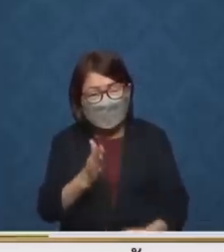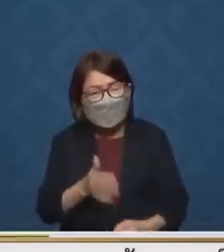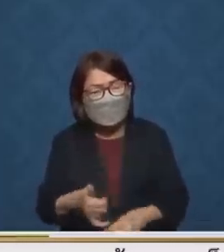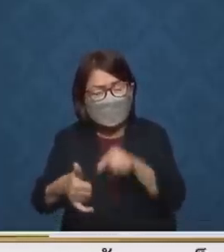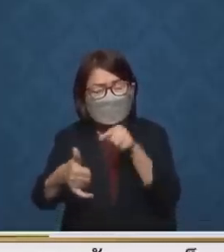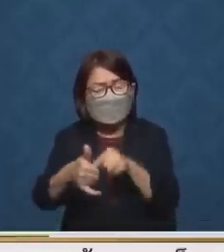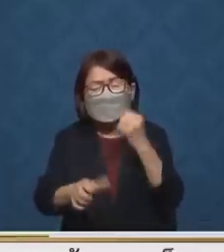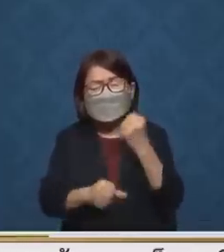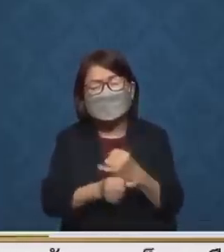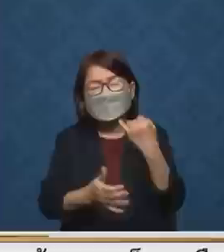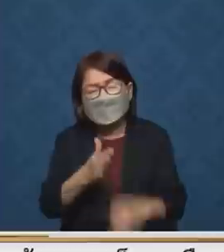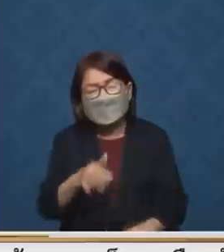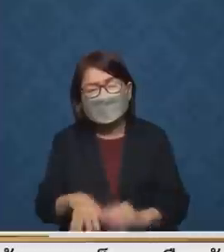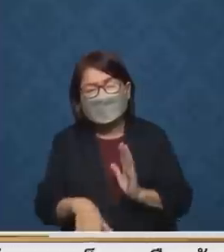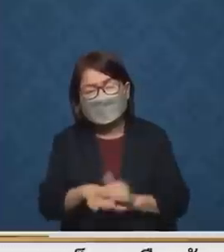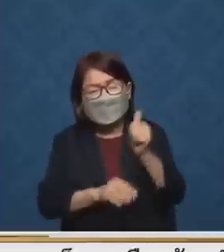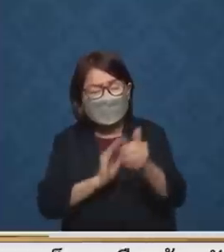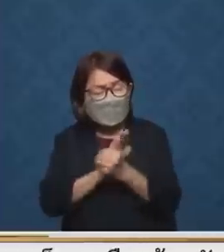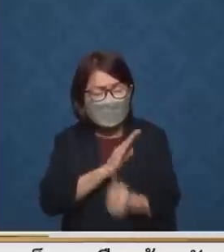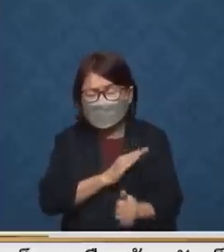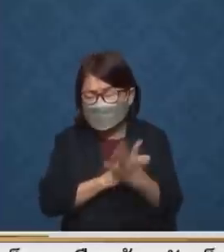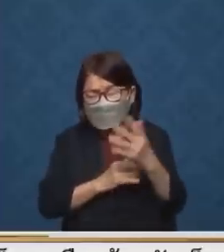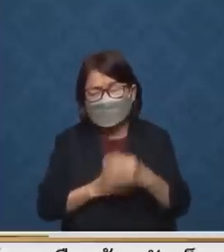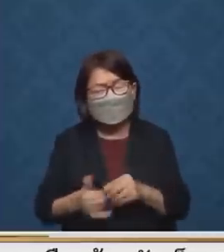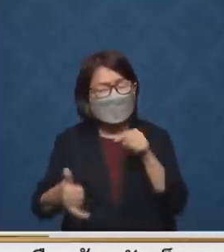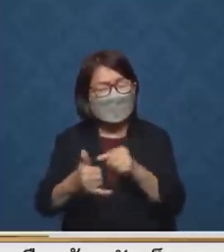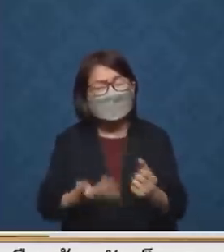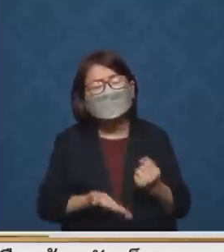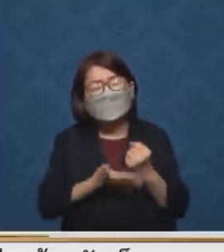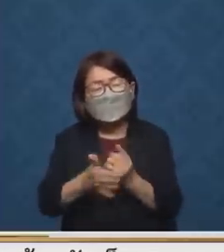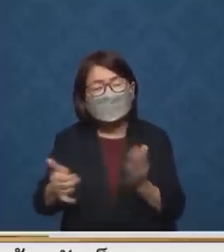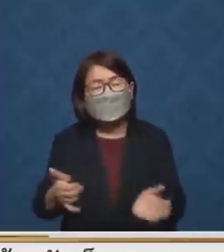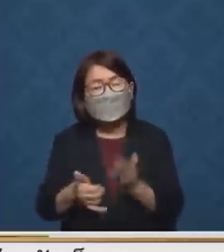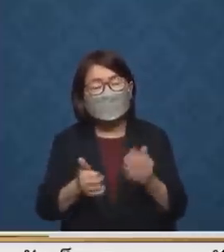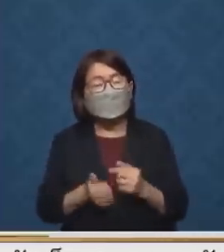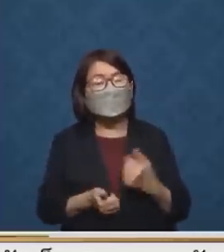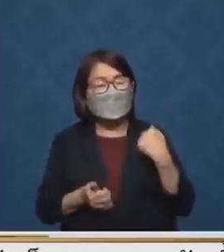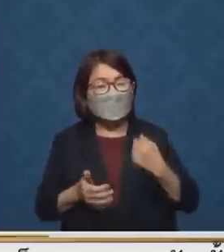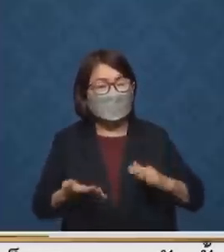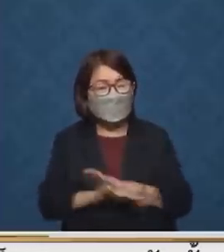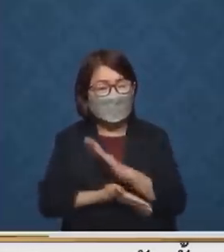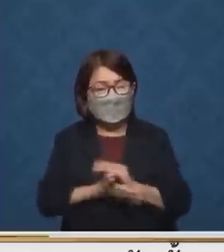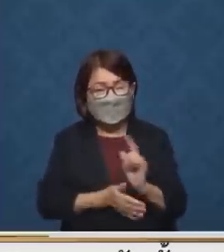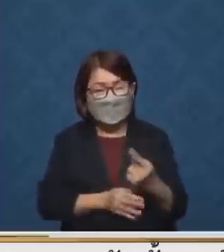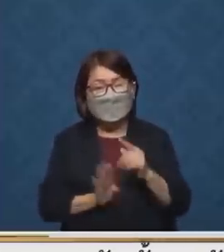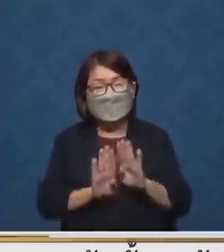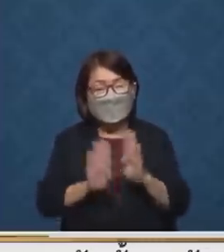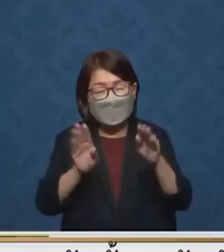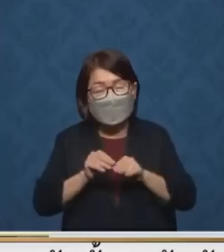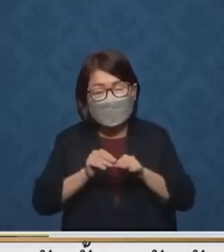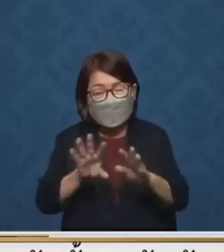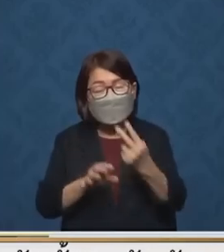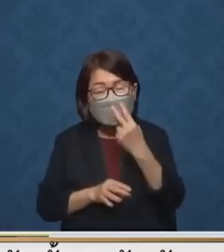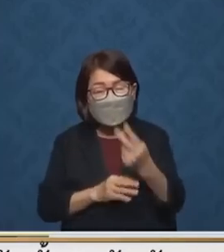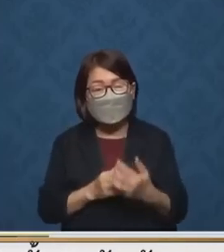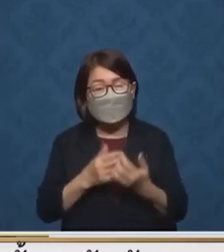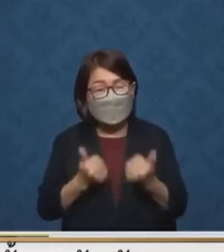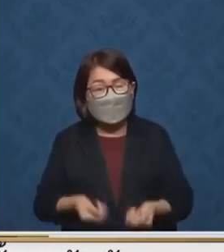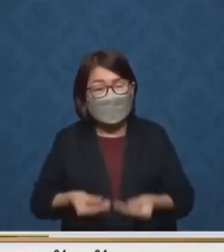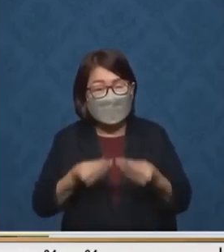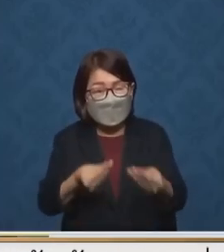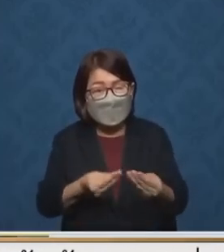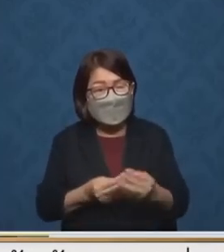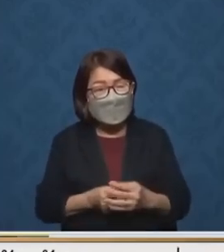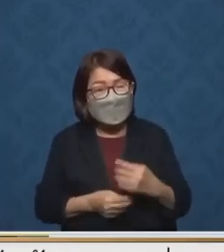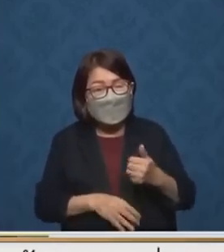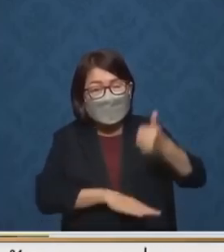วทาประทานครัผมมีเอกสารอีกฉบับเปิดกันต่อและดูว่ารอบนี้จะมอบหมายพี่ช้างมา